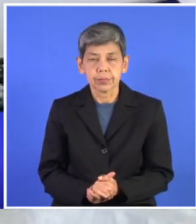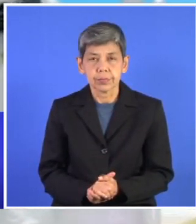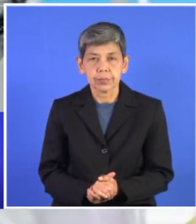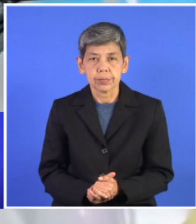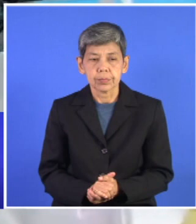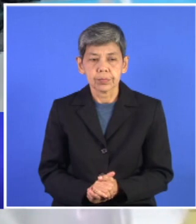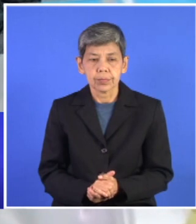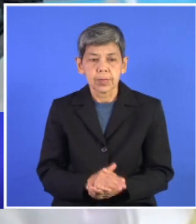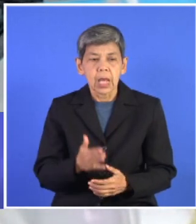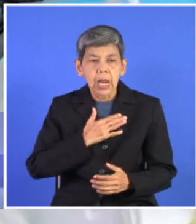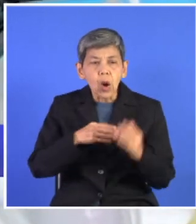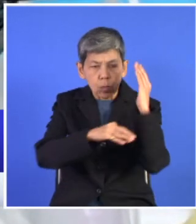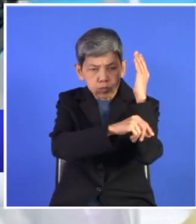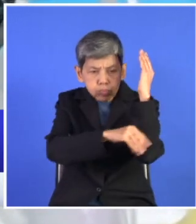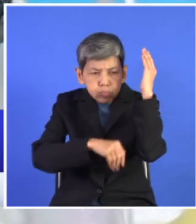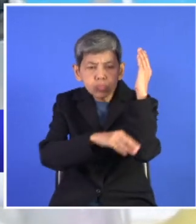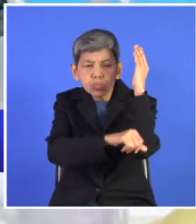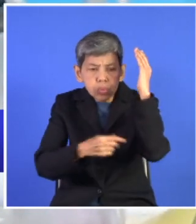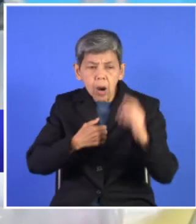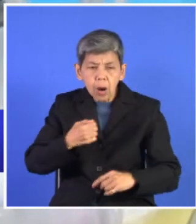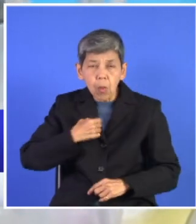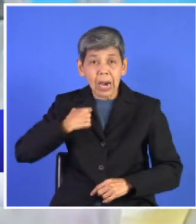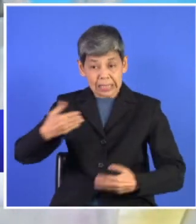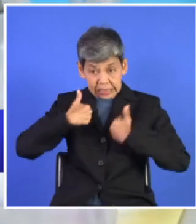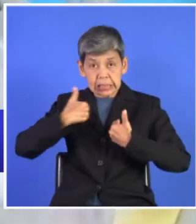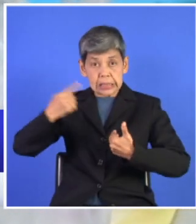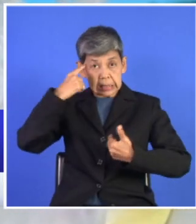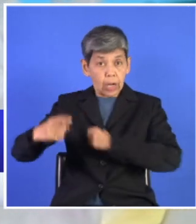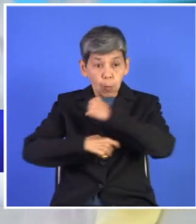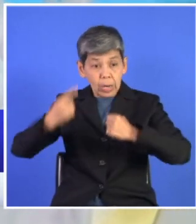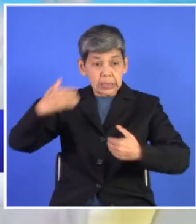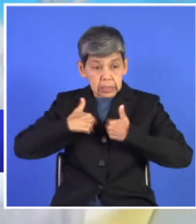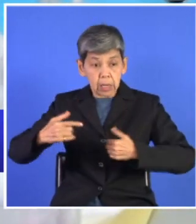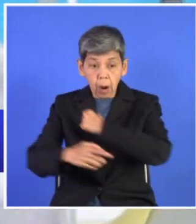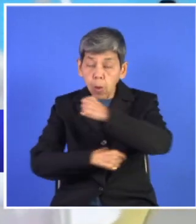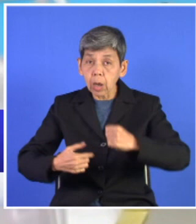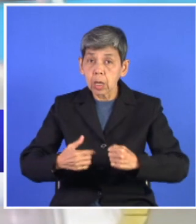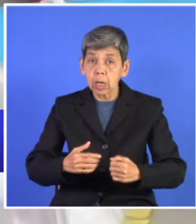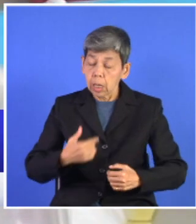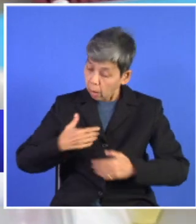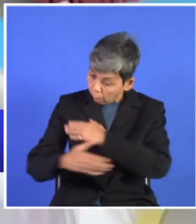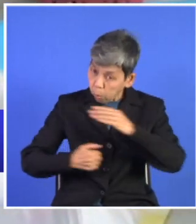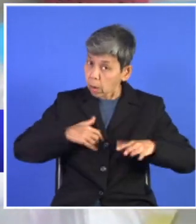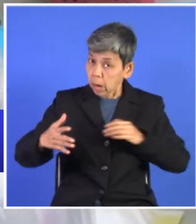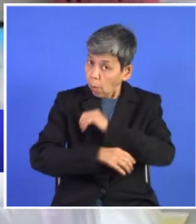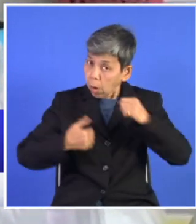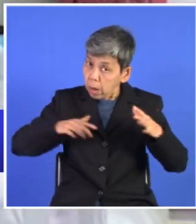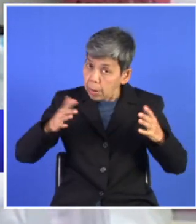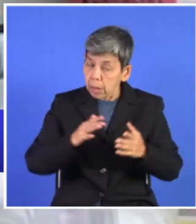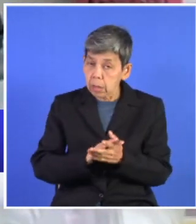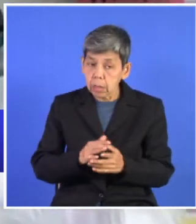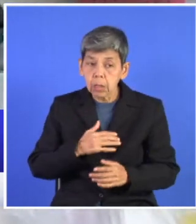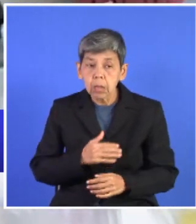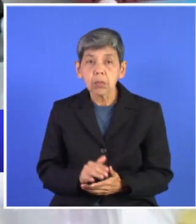ก็มาแต่แกเด็กวิ่งมาโมเก้เก้ก็มาช่วงเวลาปั้มมันจะเป็นร้อน อือทีนี้ทีนี้ชาวบ้านเอ็นเกี่ยวได้บ้